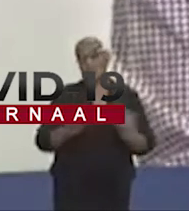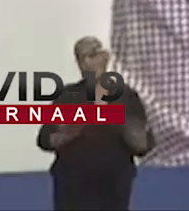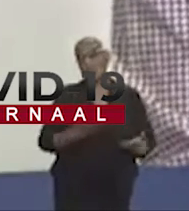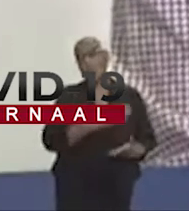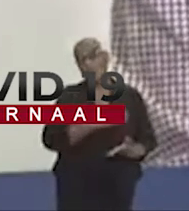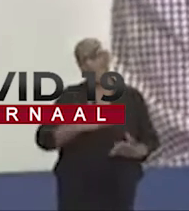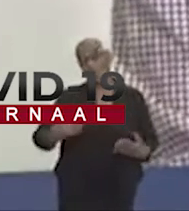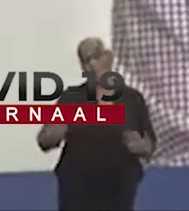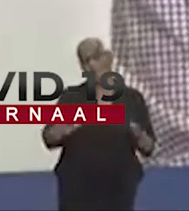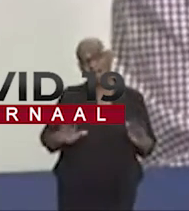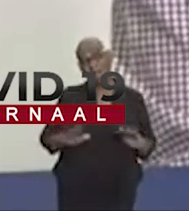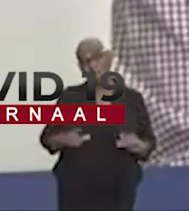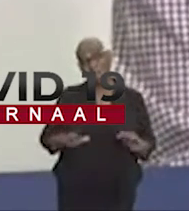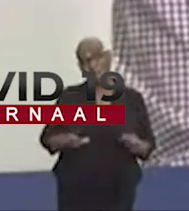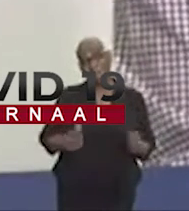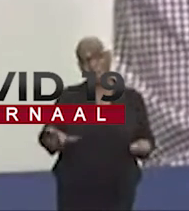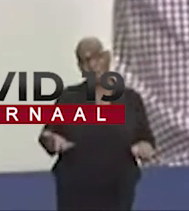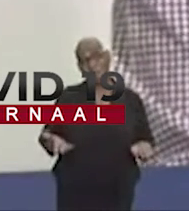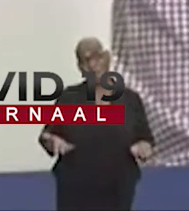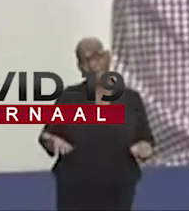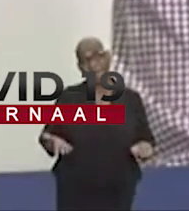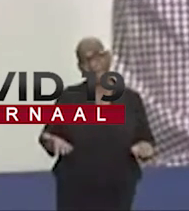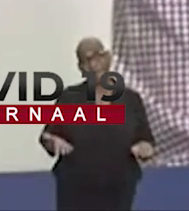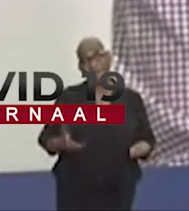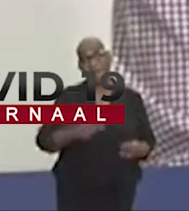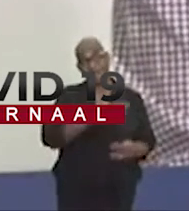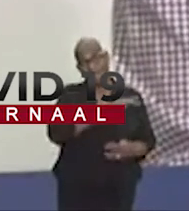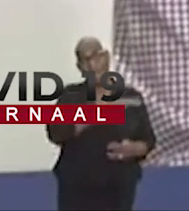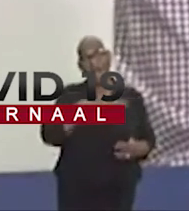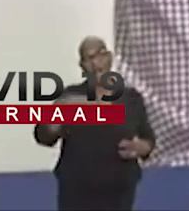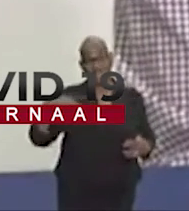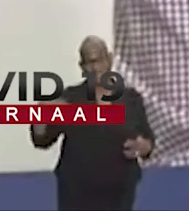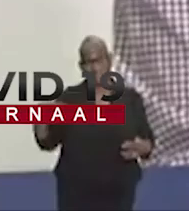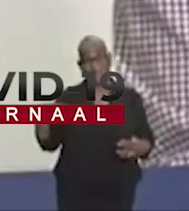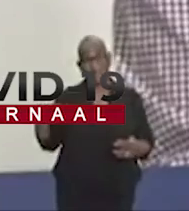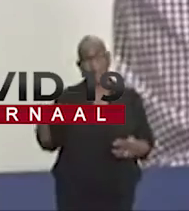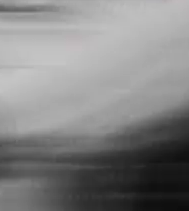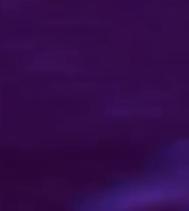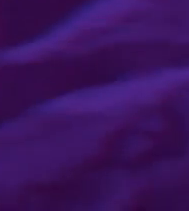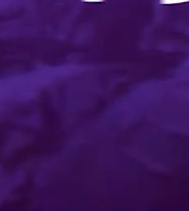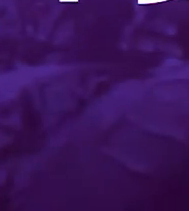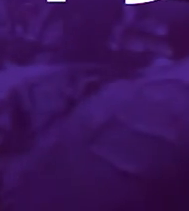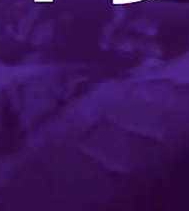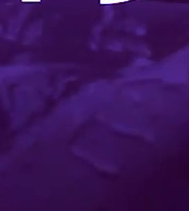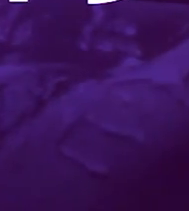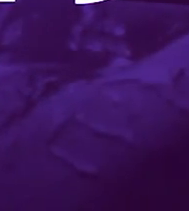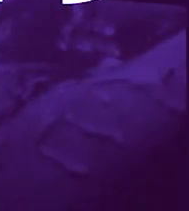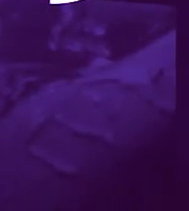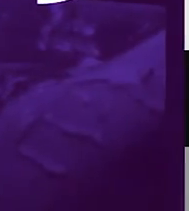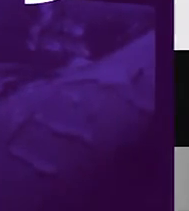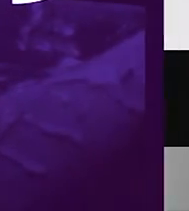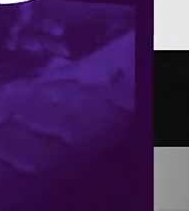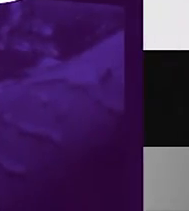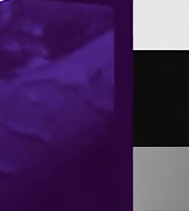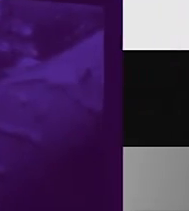gaan, ondanks het feit als we werkelijk aan een dalende trend zouden zijn.